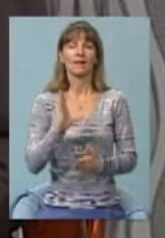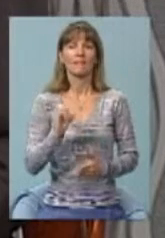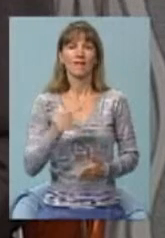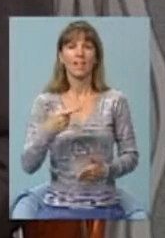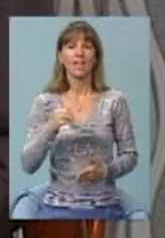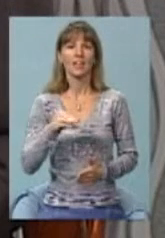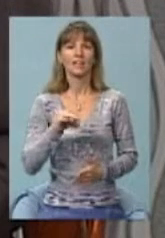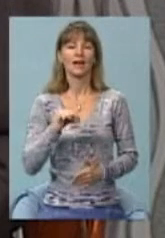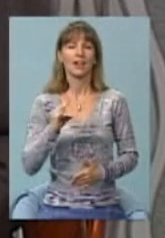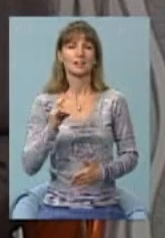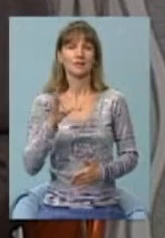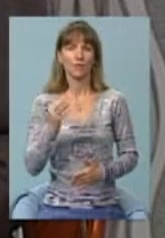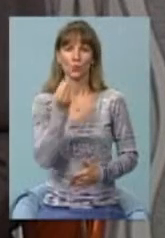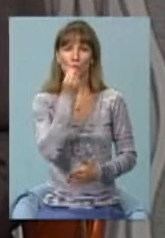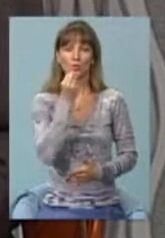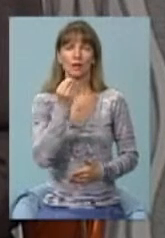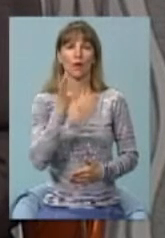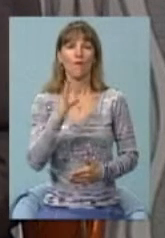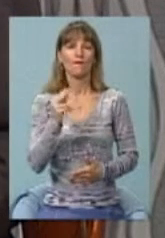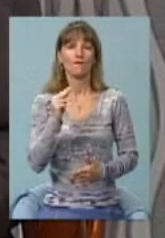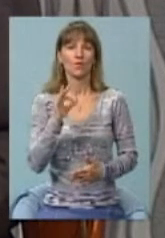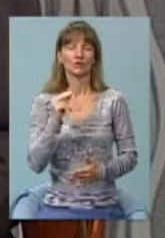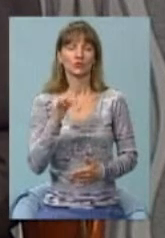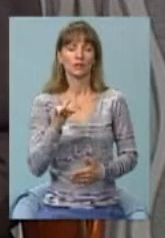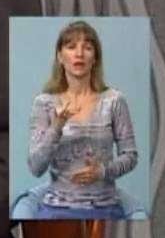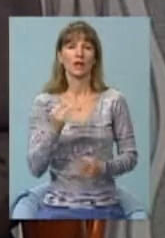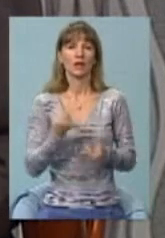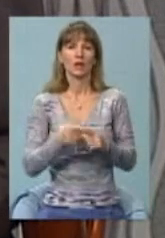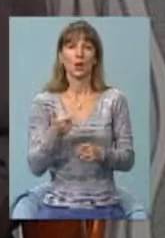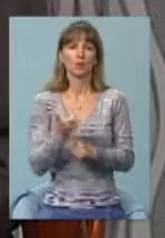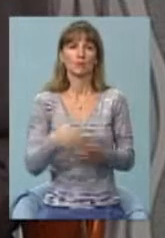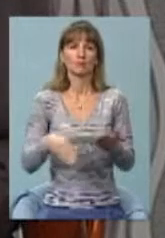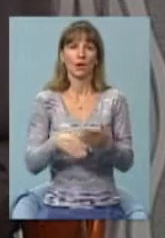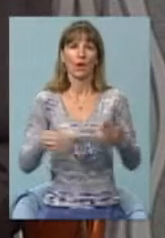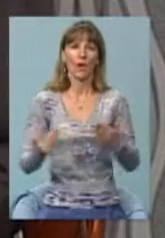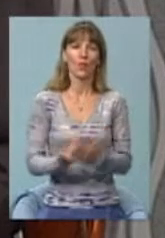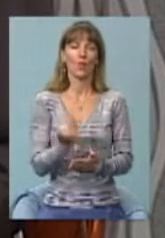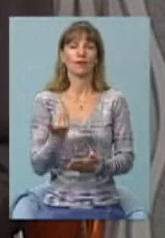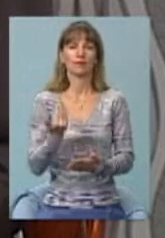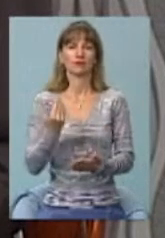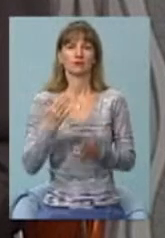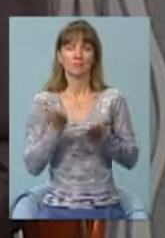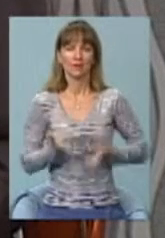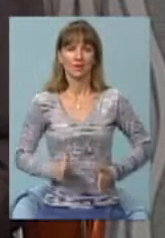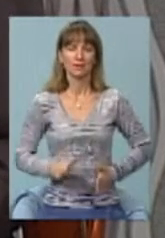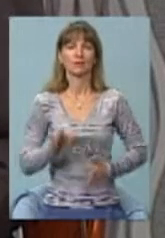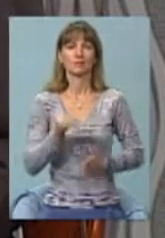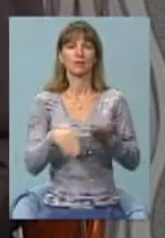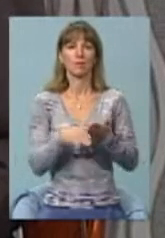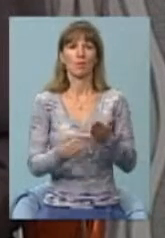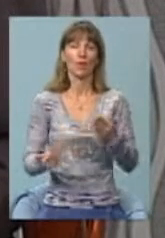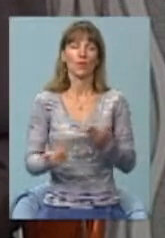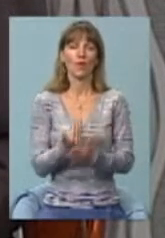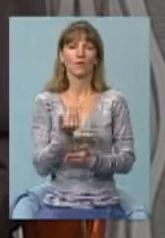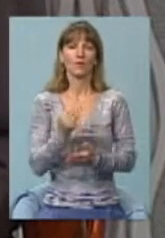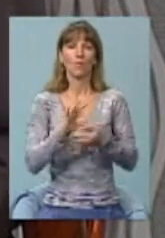вегетаріанство. Взагалі, харчуватися корисно дуже таки допомагає поновити організм, його налаштувати якісь певні обмінні процеси, щоб людина